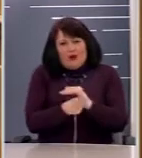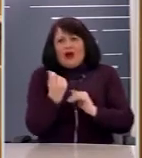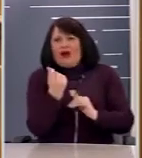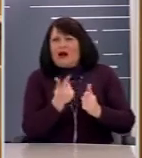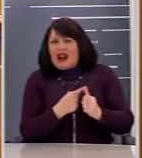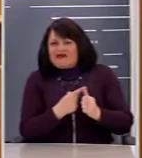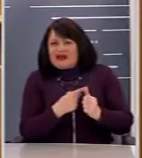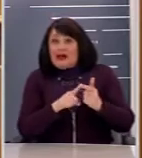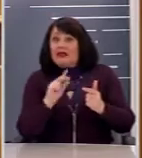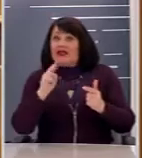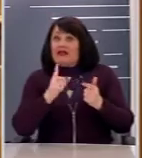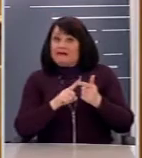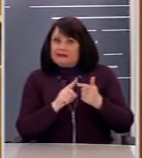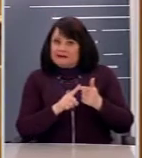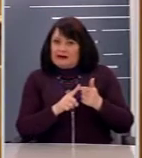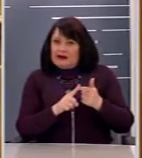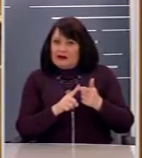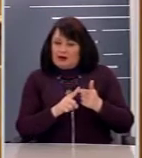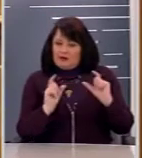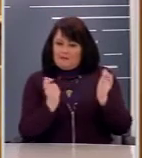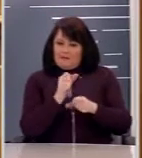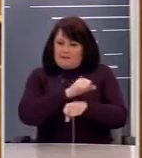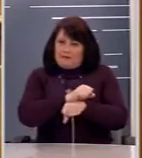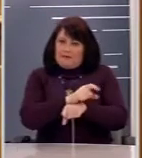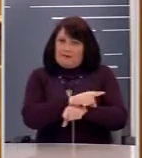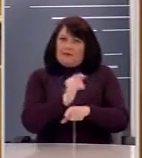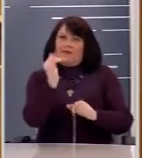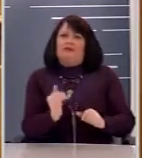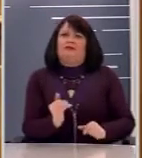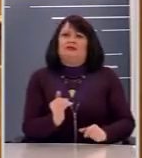κακουργηματική απιστία επίσης, δεύτερη φορά που σωποκρατείτε, γιατί έκανε έκπτωση.